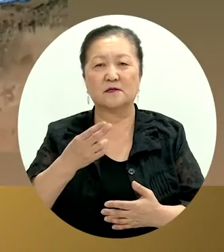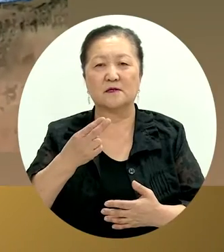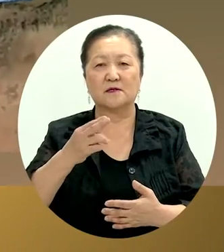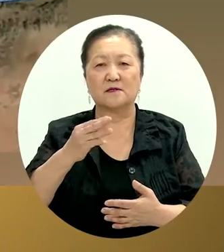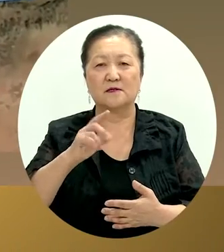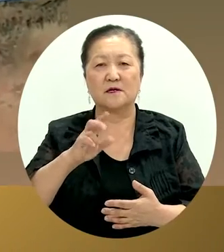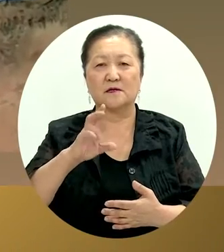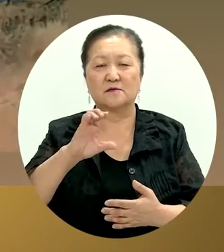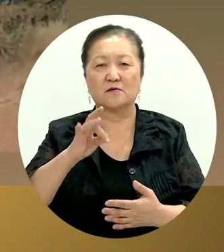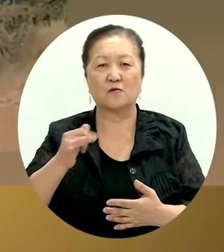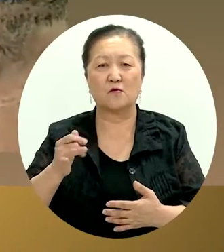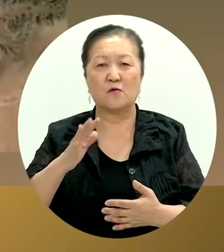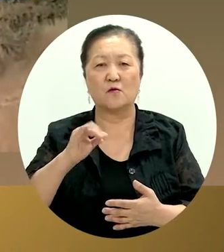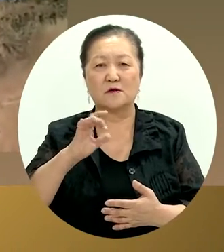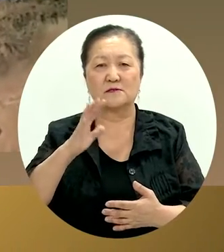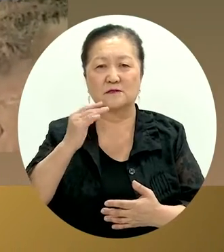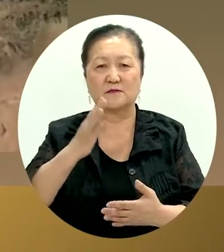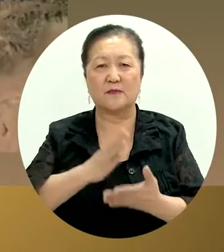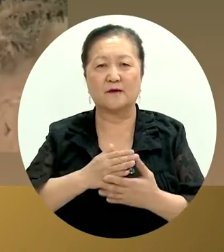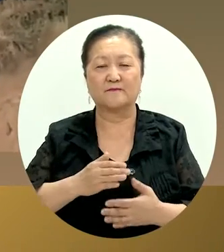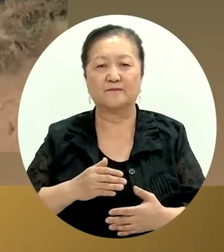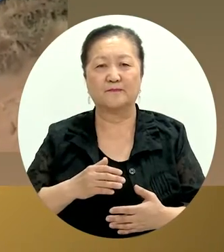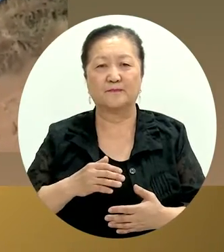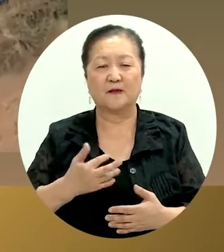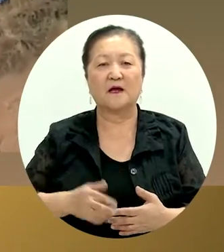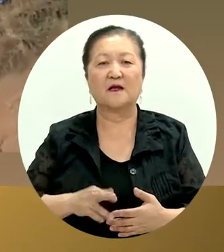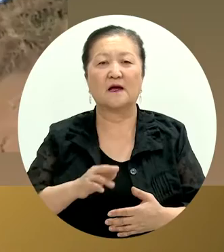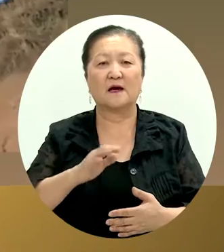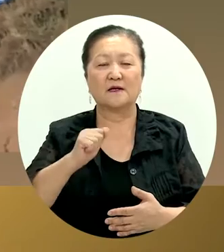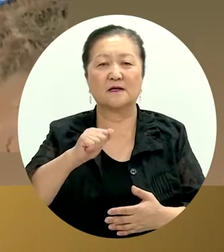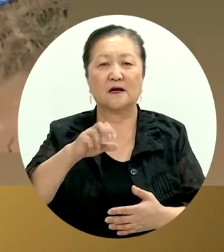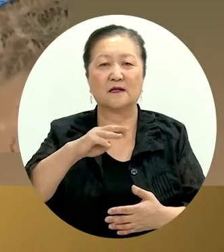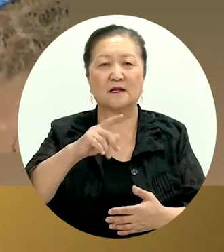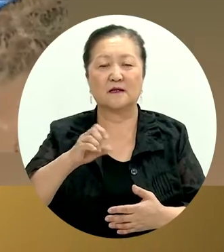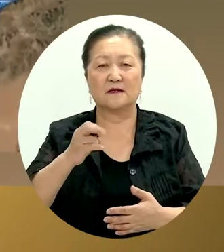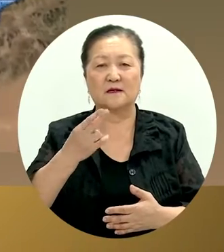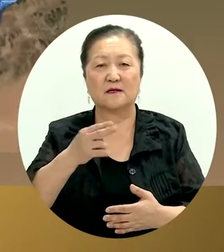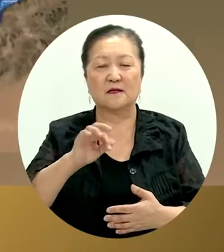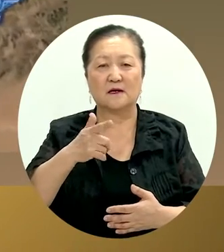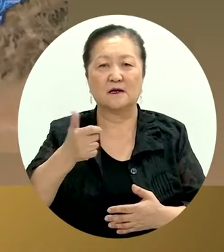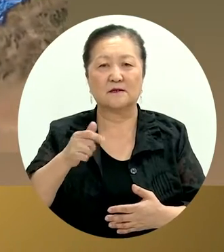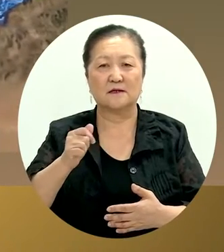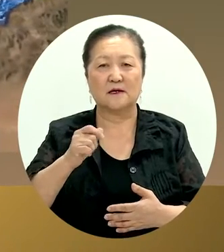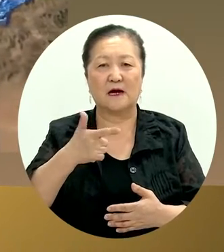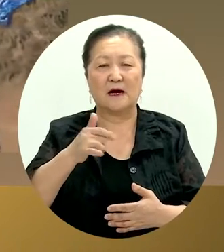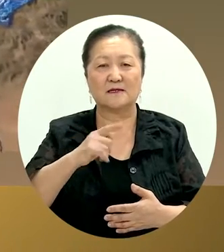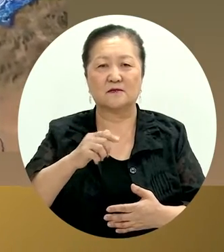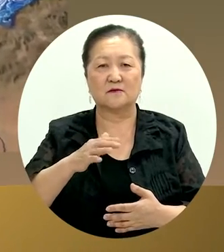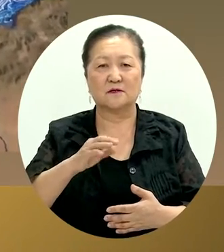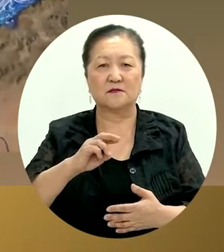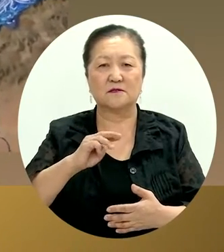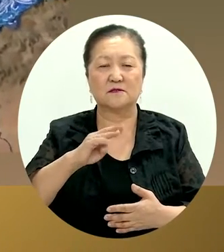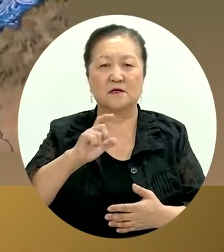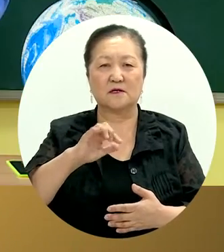тэгэлгүй яхаа хүүхдүүд маань ч гэсэн ингэж харсан баха. Гэтэ багшаа яагаад Атлантын далаас газар дундын тэнгис рүү урсчих чам болоо? За энийг битгий